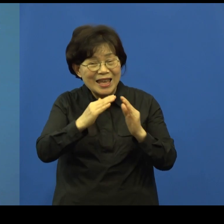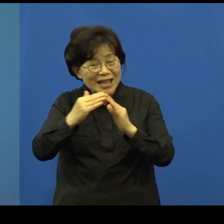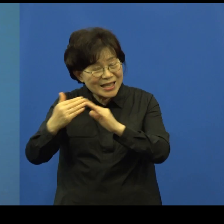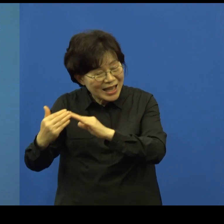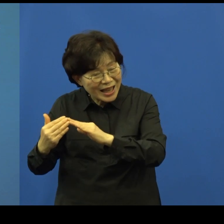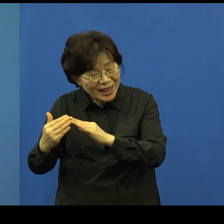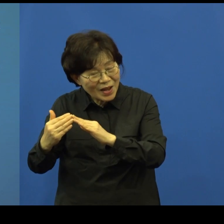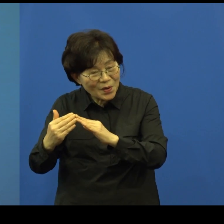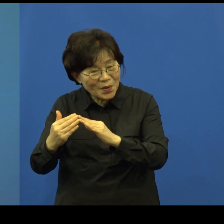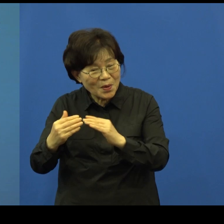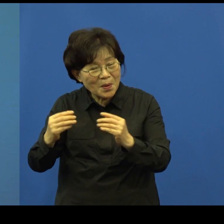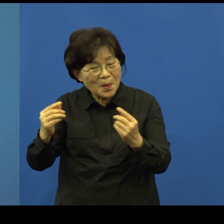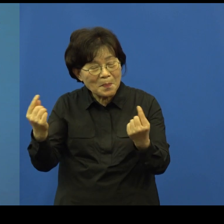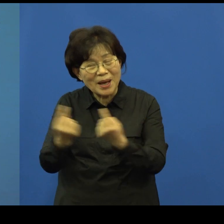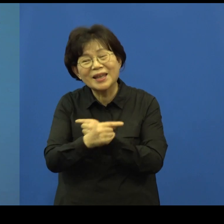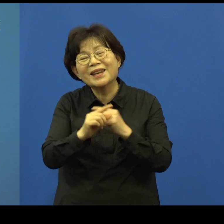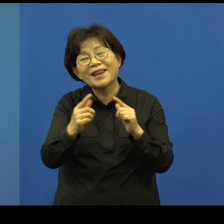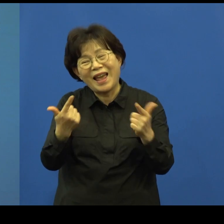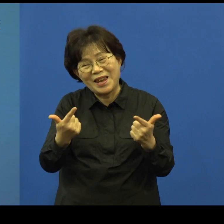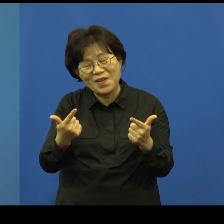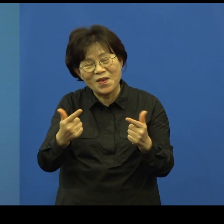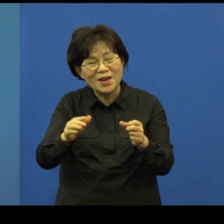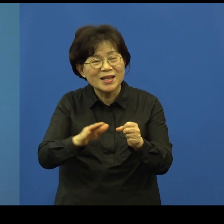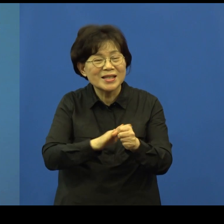이사 안 가도 돼요.